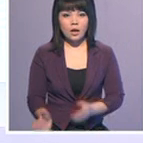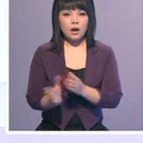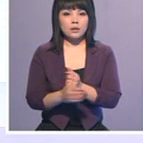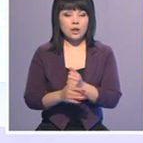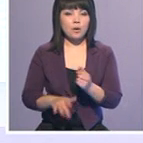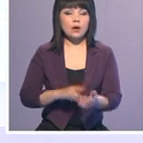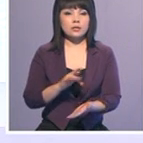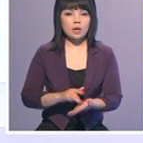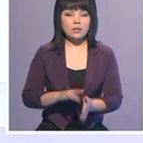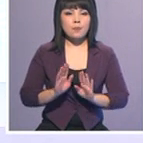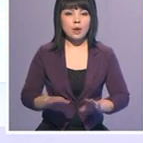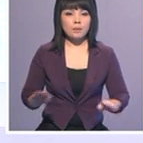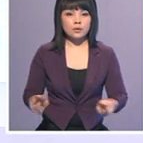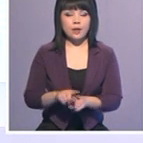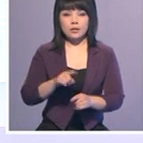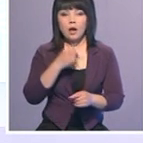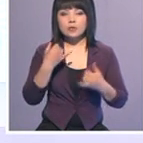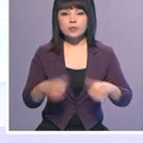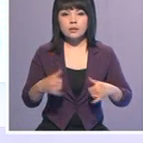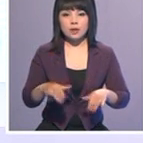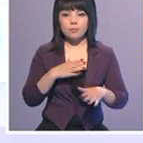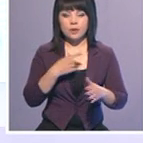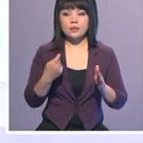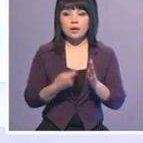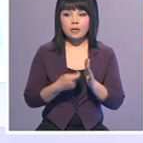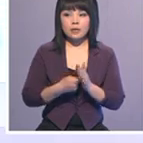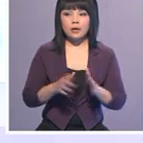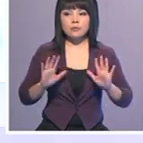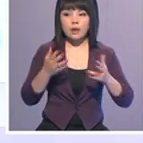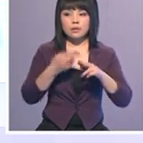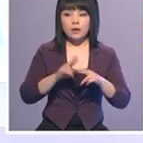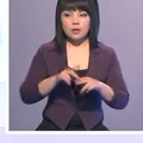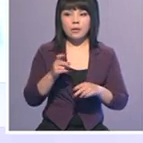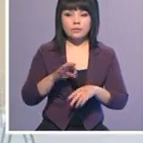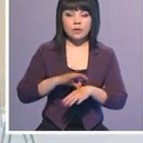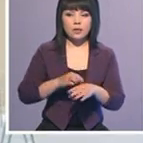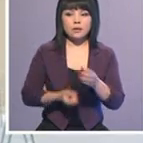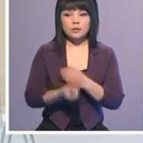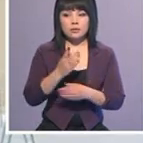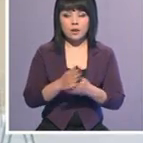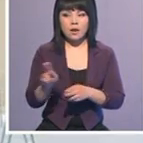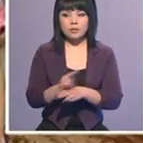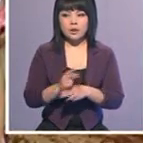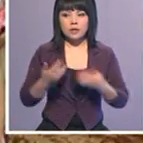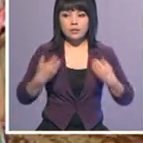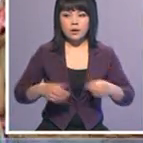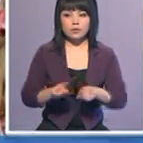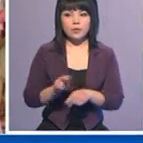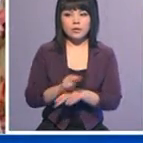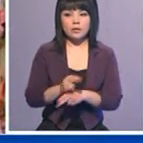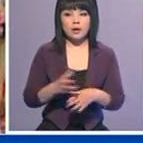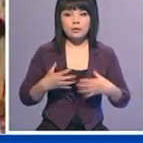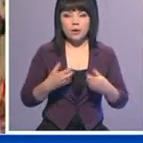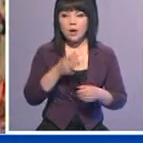Атыраудағы балабақшалардың асханасында ішекті аяқшалары табылды. Бұған қоса балалар жарамдылық мерзімі өтіп кеткен дәрі-дәрмекпен емделген. Бұл деректерді